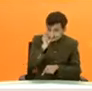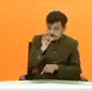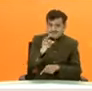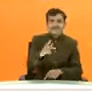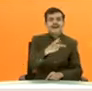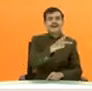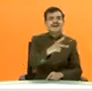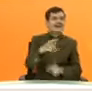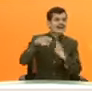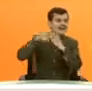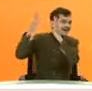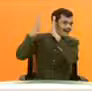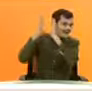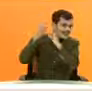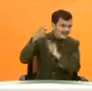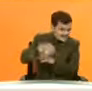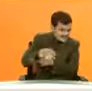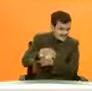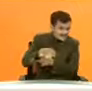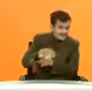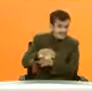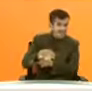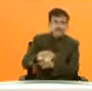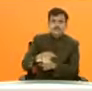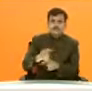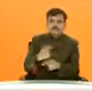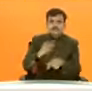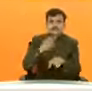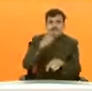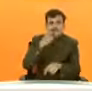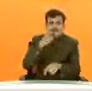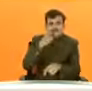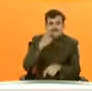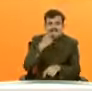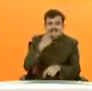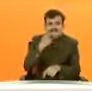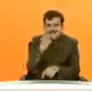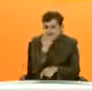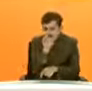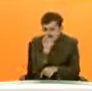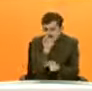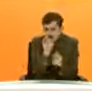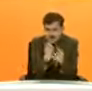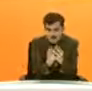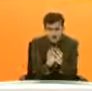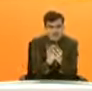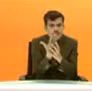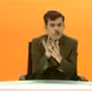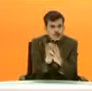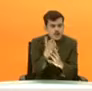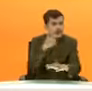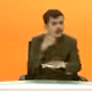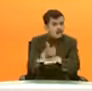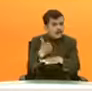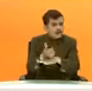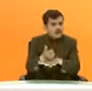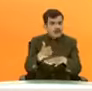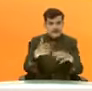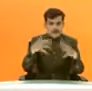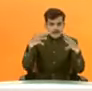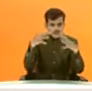है। यहाँ भी केसर उगाने में सफलता मिली और वायनाड में